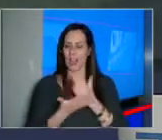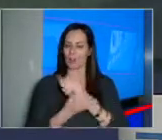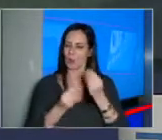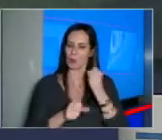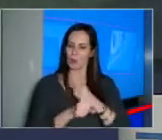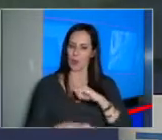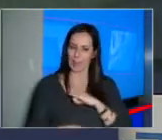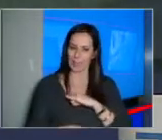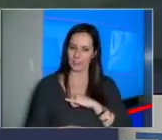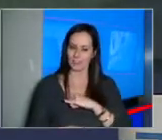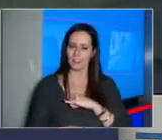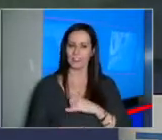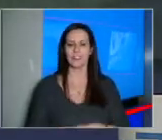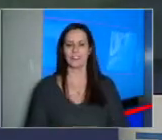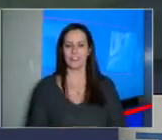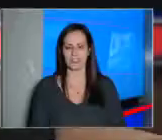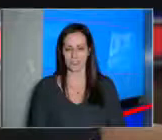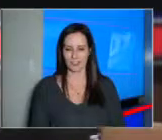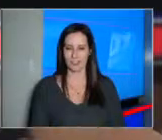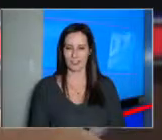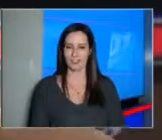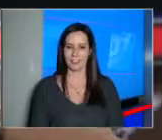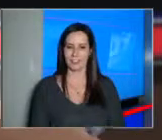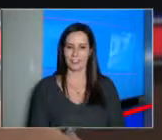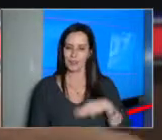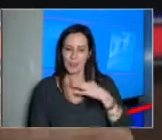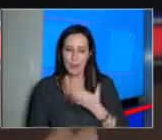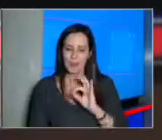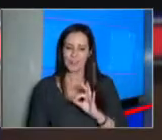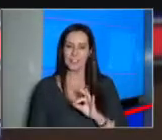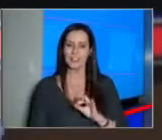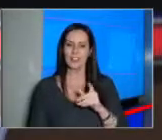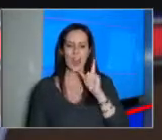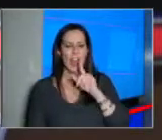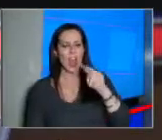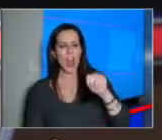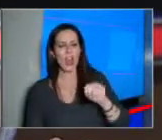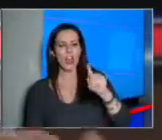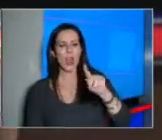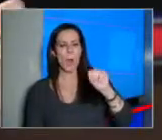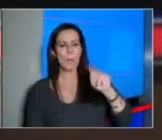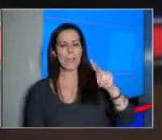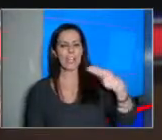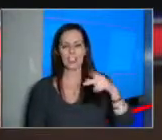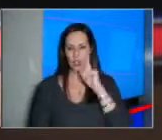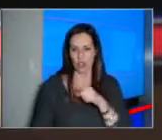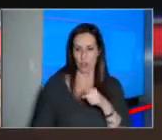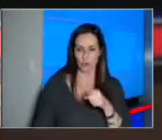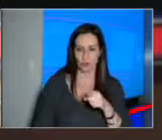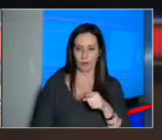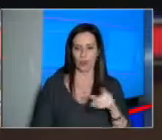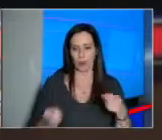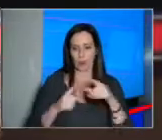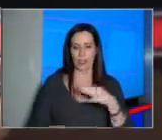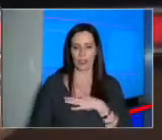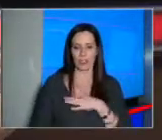מעניין. נומקה. היי. מה שלומך? טוב, תודה. מה זה נומקה? נומקה זה השם של המוזיקה